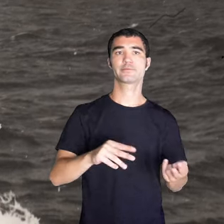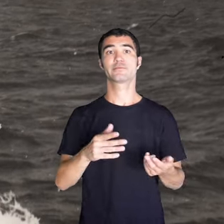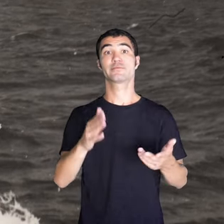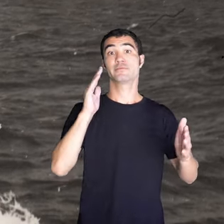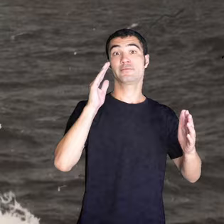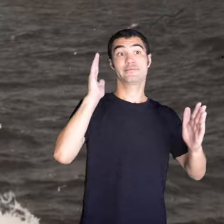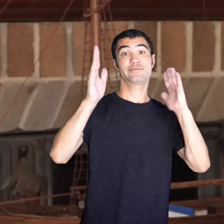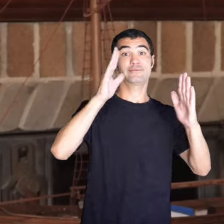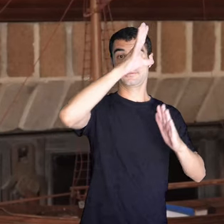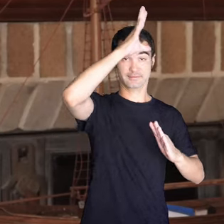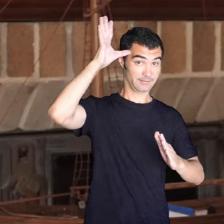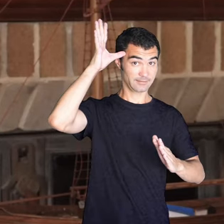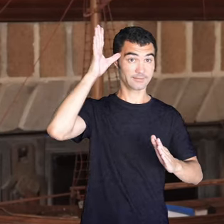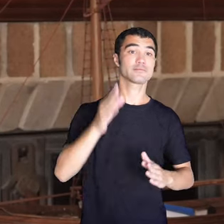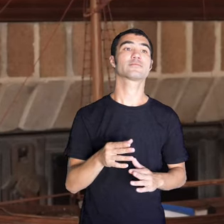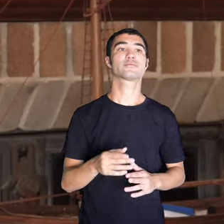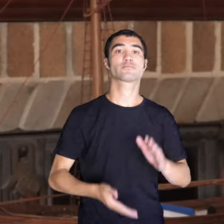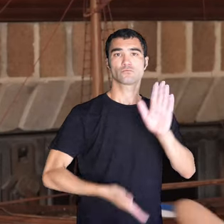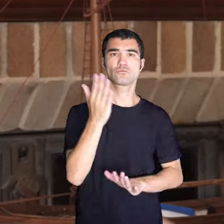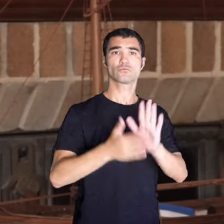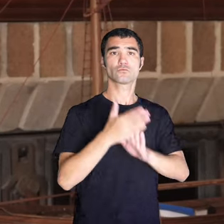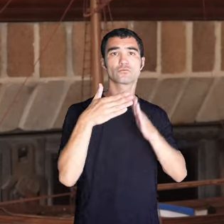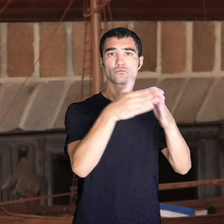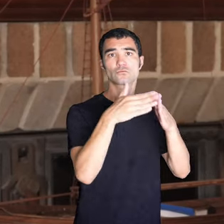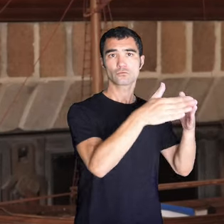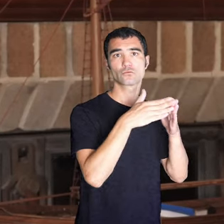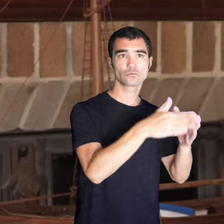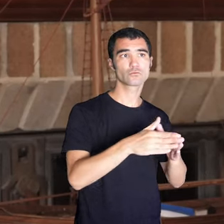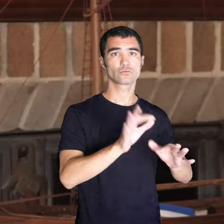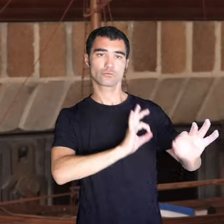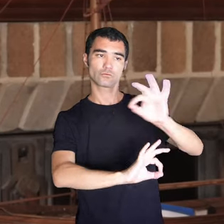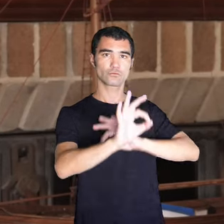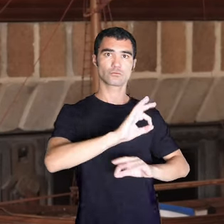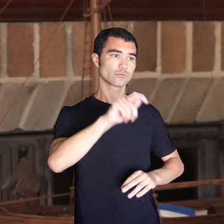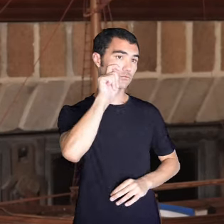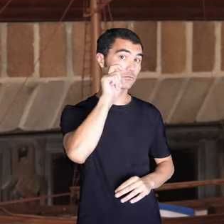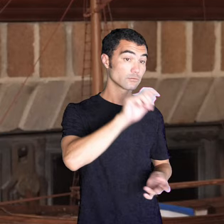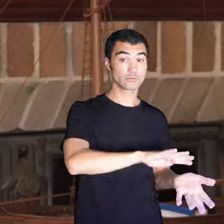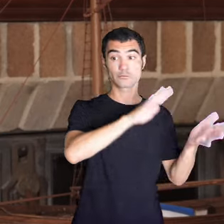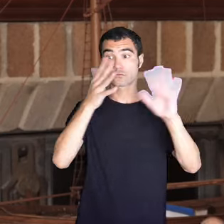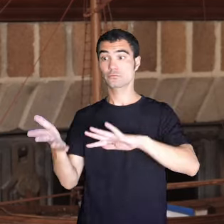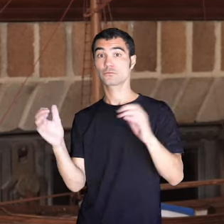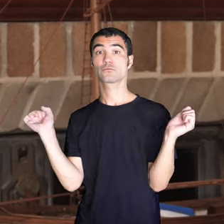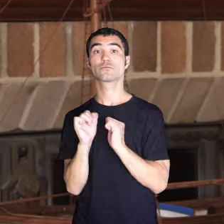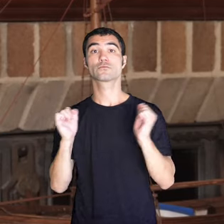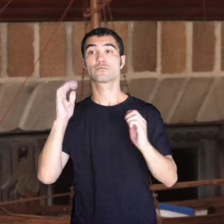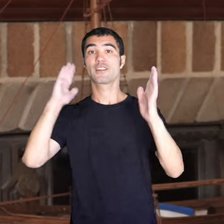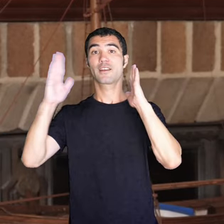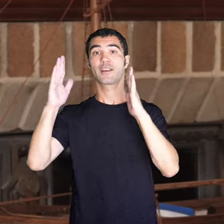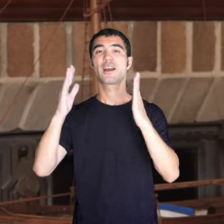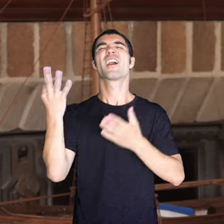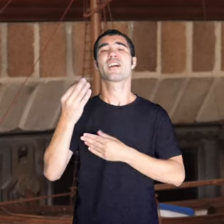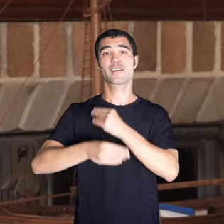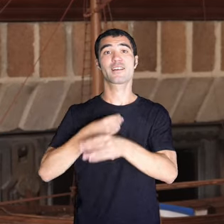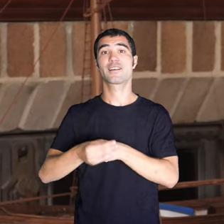la temporada d'estiu pues, anàvem a les barques i tenia aquesta organització, però després en hivern pues, se